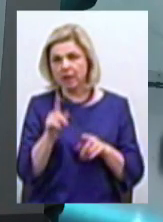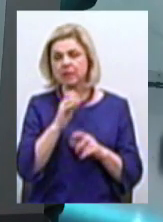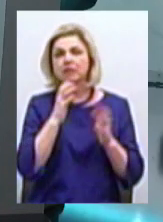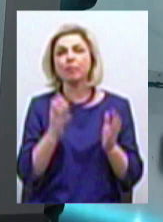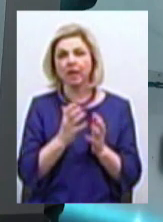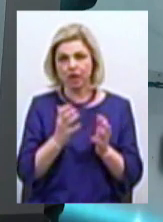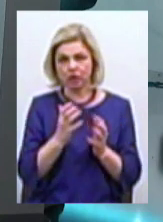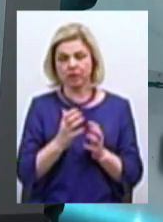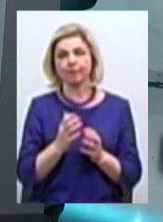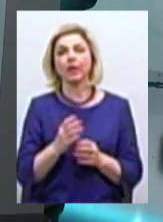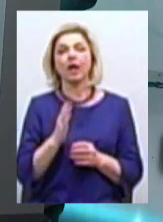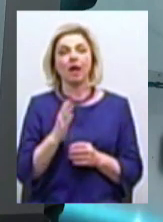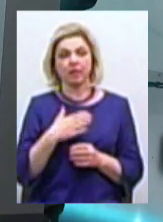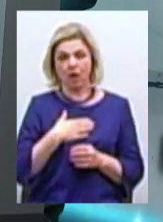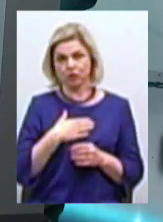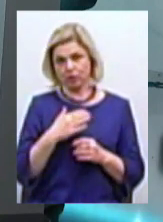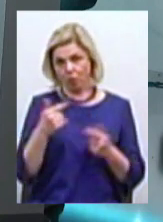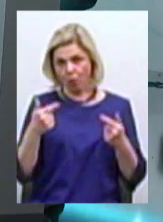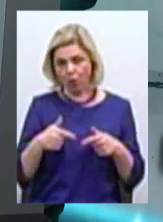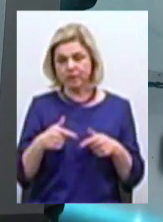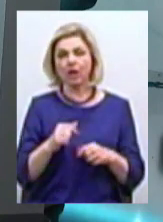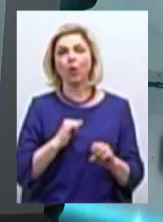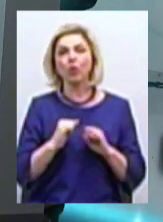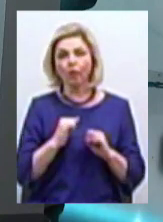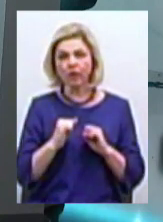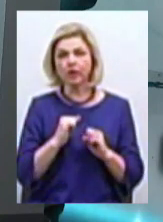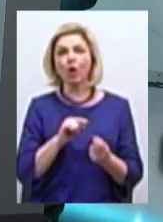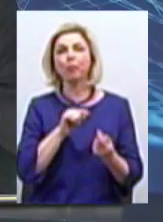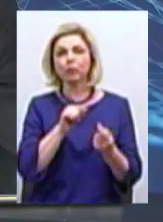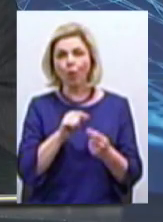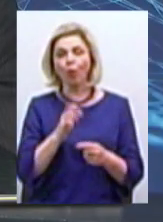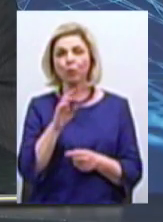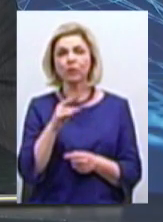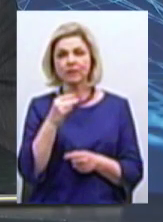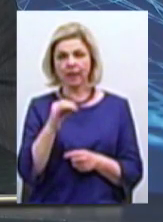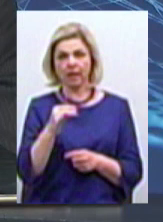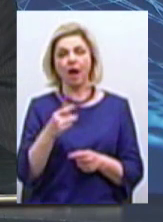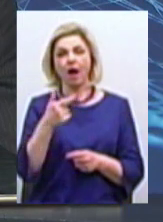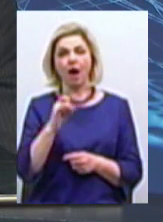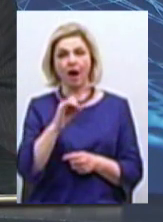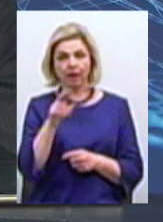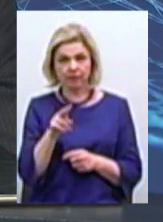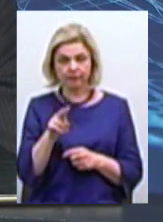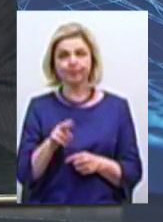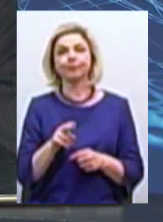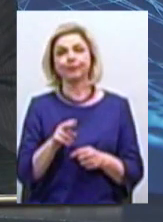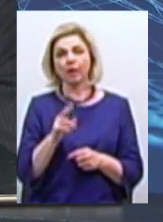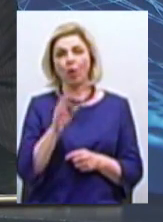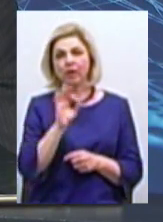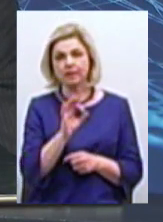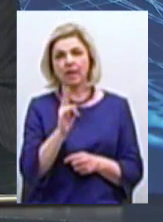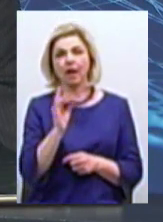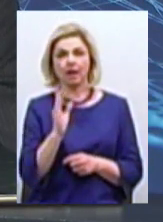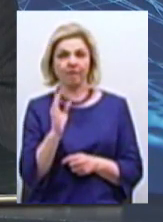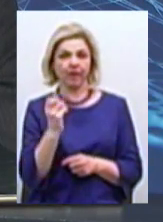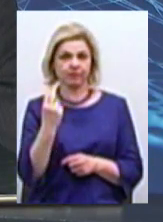В студії керівник штабу опору затопленню Бузького гарду Олег Кравець. Олег, я вас вітаю в нашій студії. Добрий вечір.